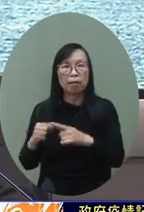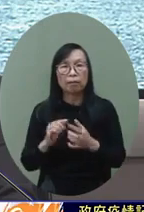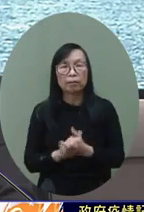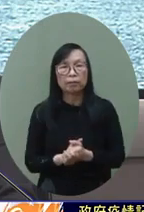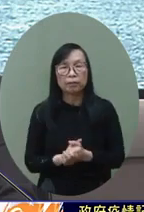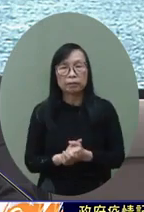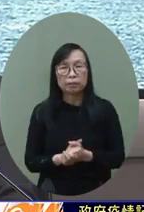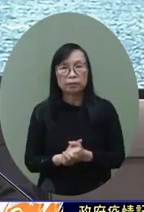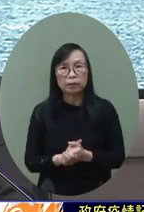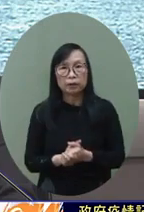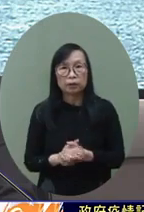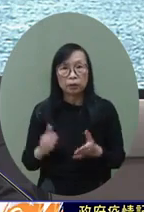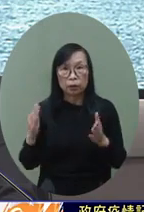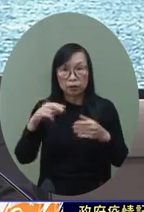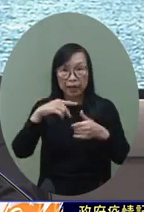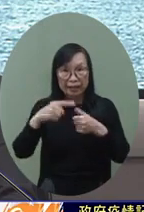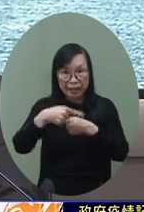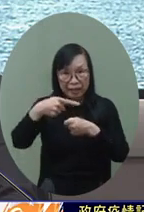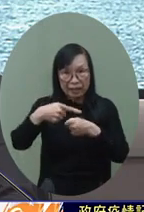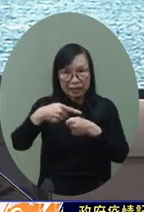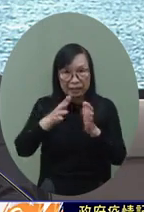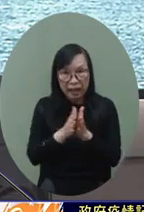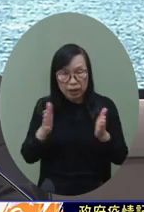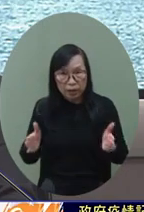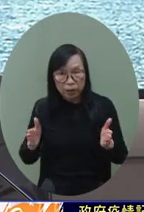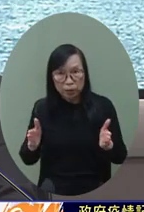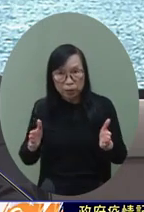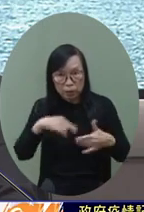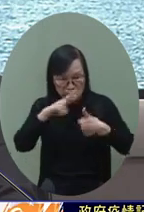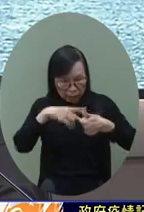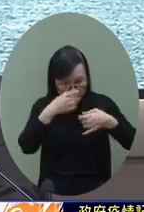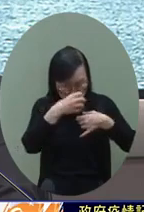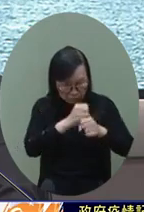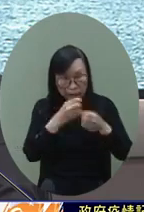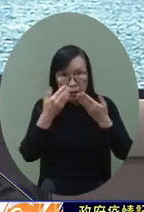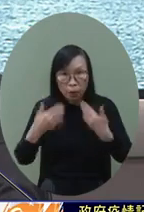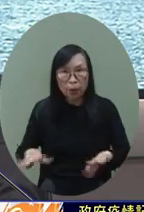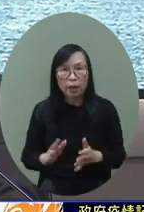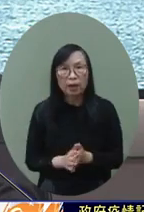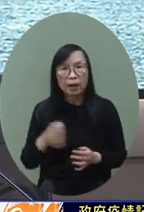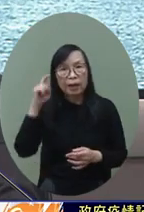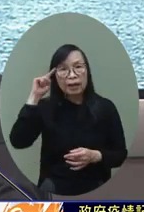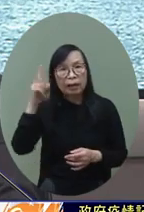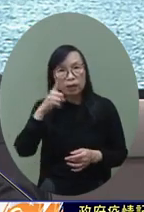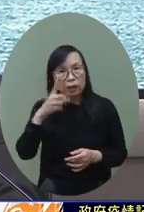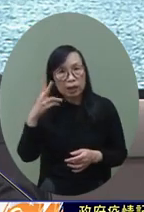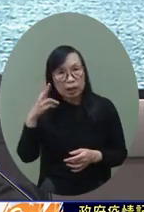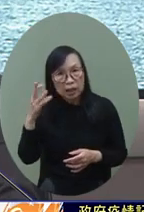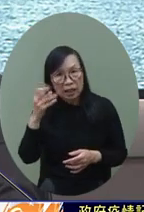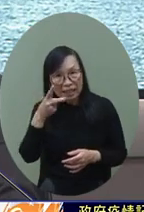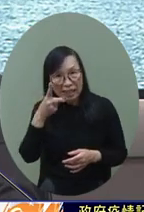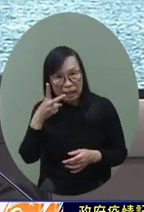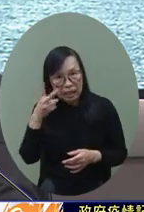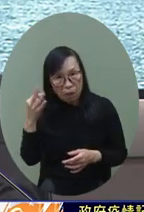然後到呢個完成咗第一階段嗰個階段嘅測試之後咧，隔咗幾日咧，發覺嗰啲污水亦都